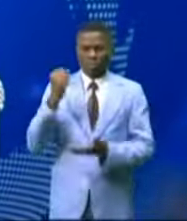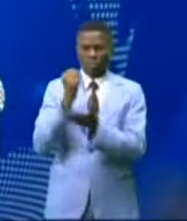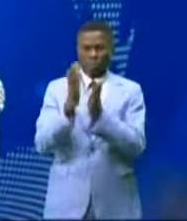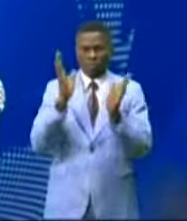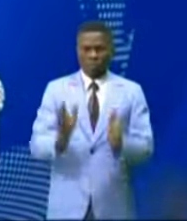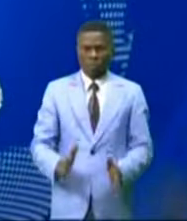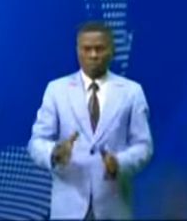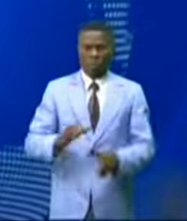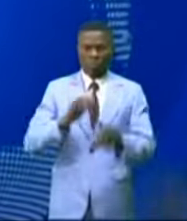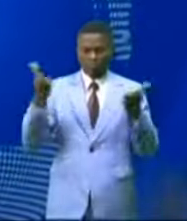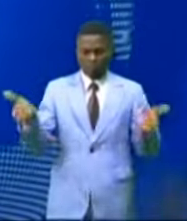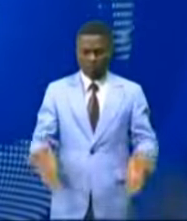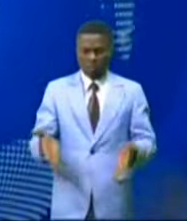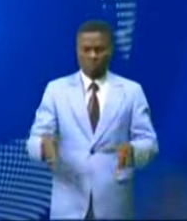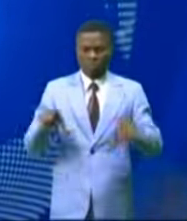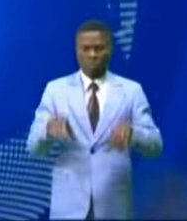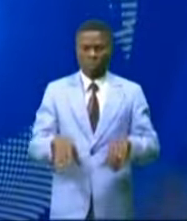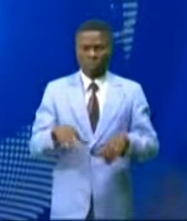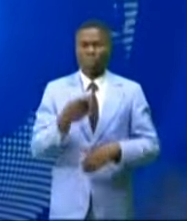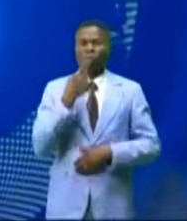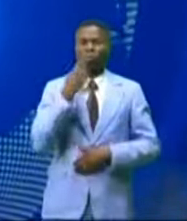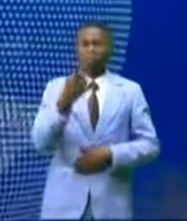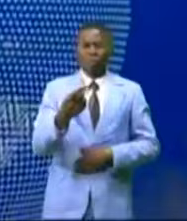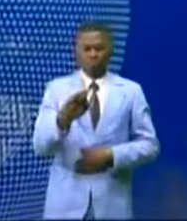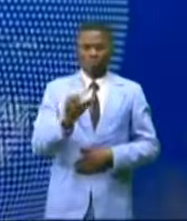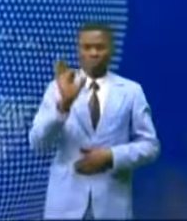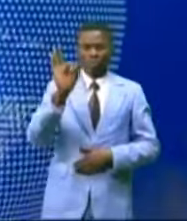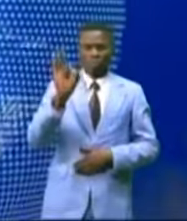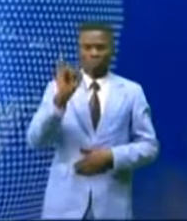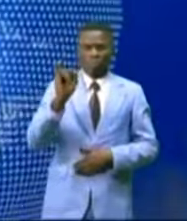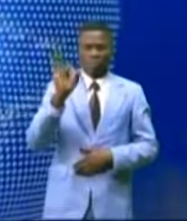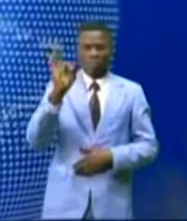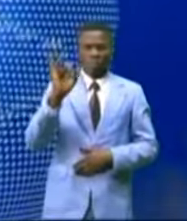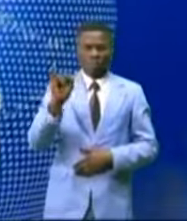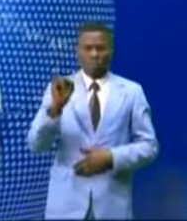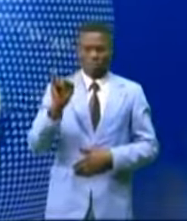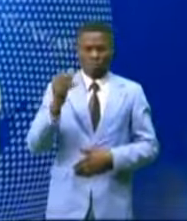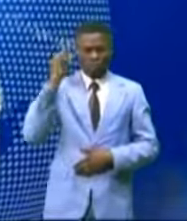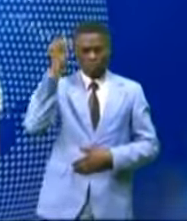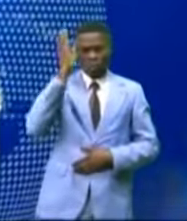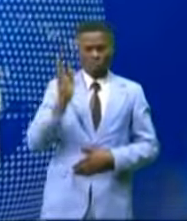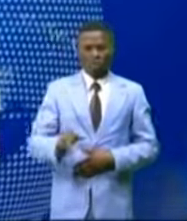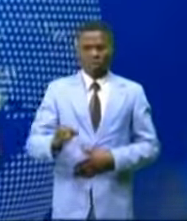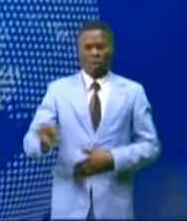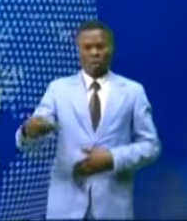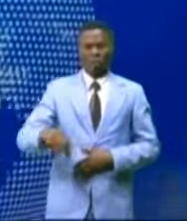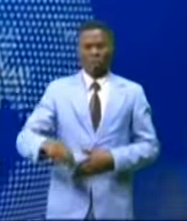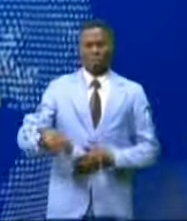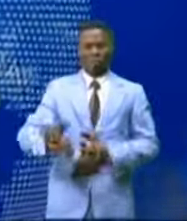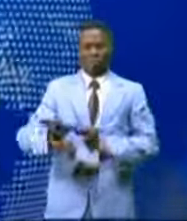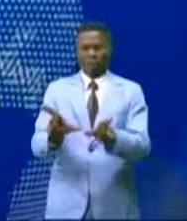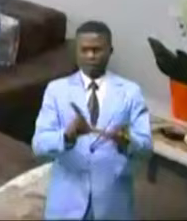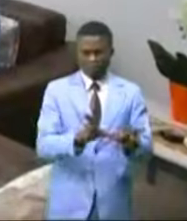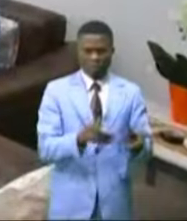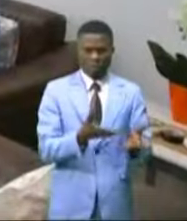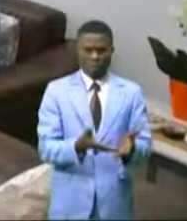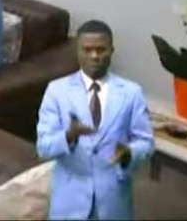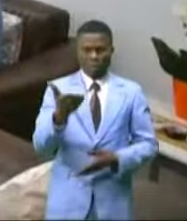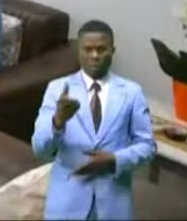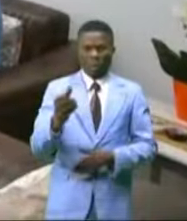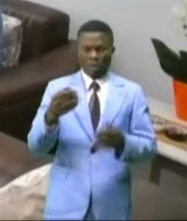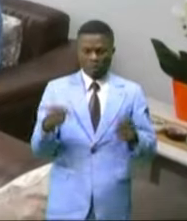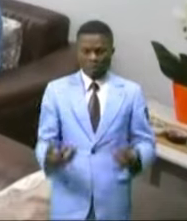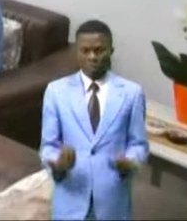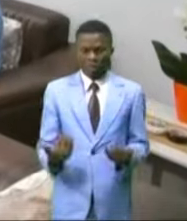accrédité en République démocratique du Congo l'a dit à Fifi massuka gouverneur de la province du Lualaba en Cees jours de